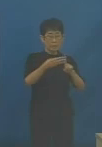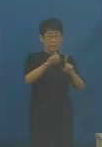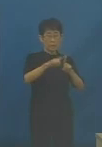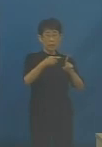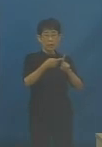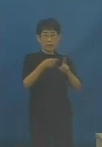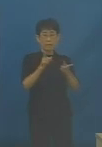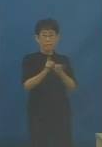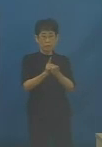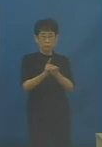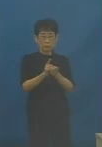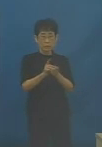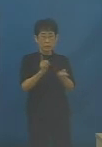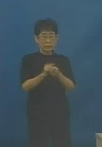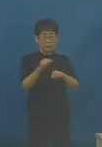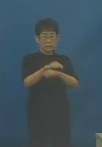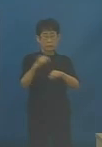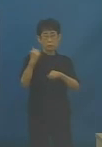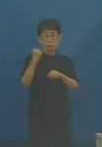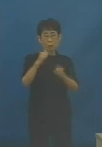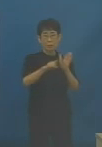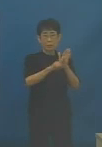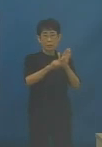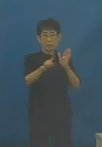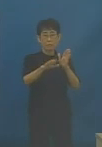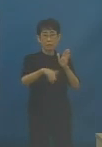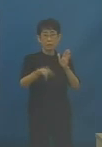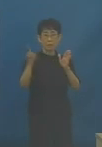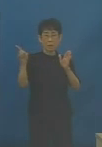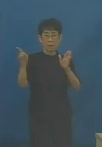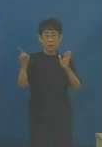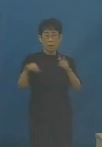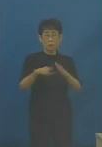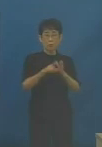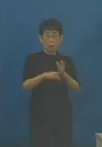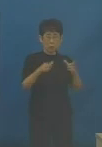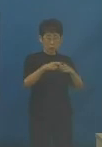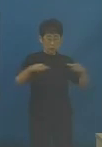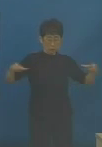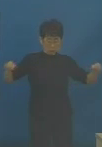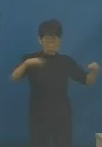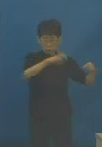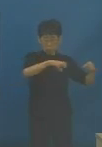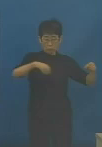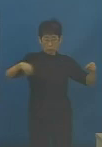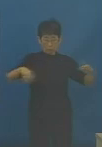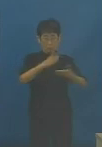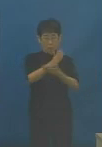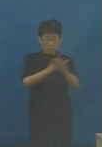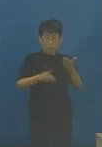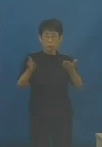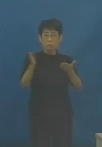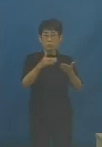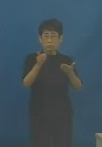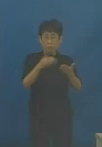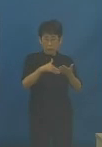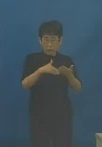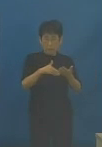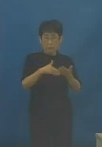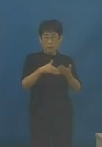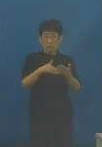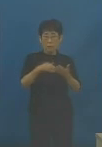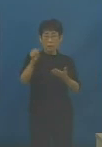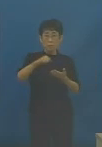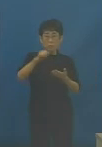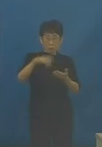宣言でしたが、これについては半分の都道府県がですね、 採用して、今もその宣言